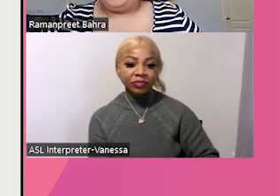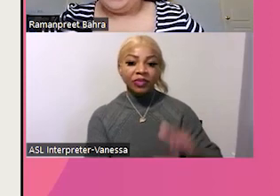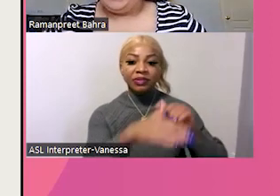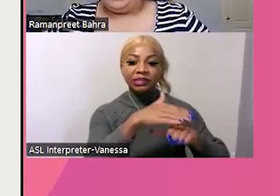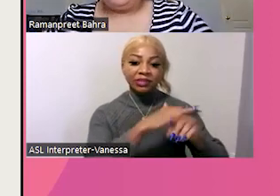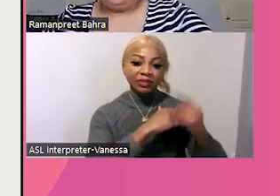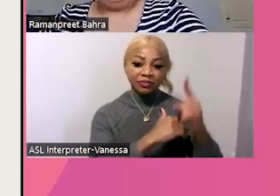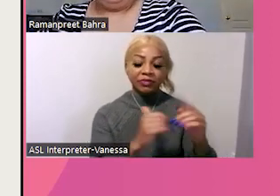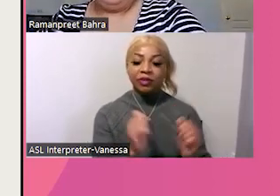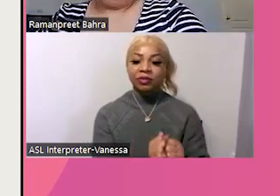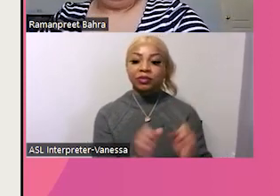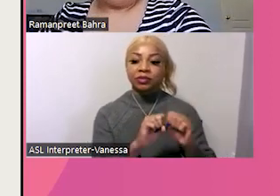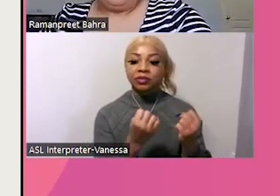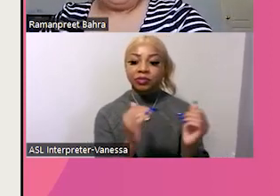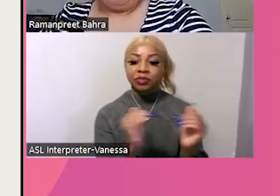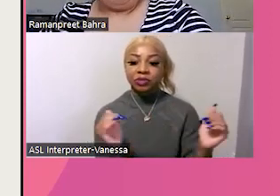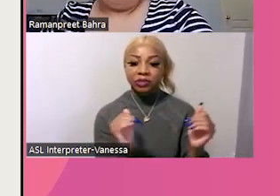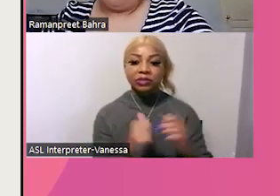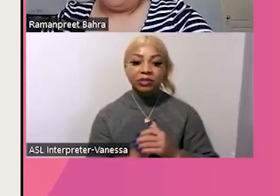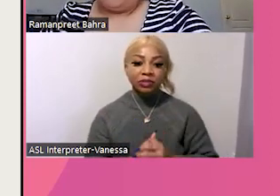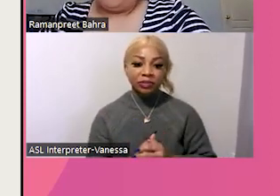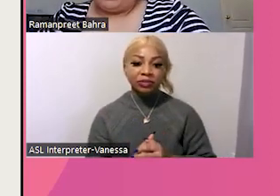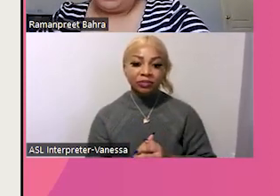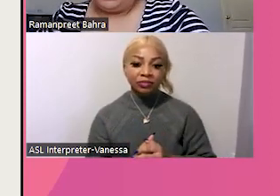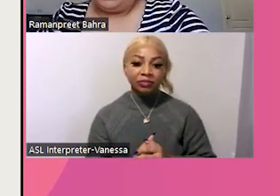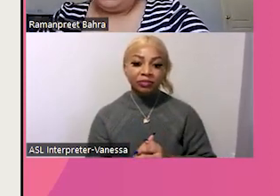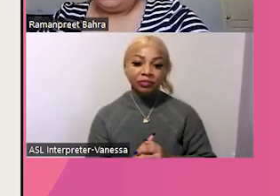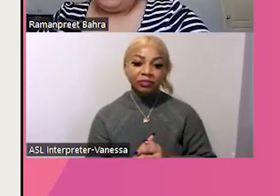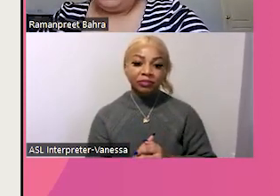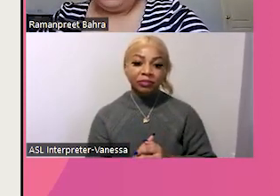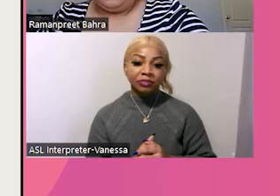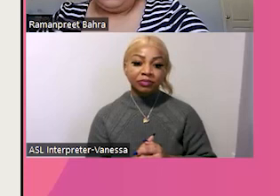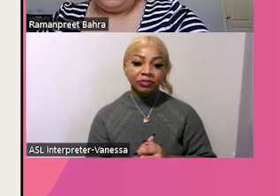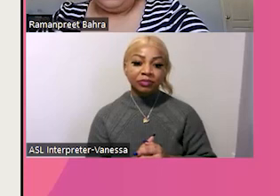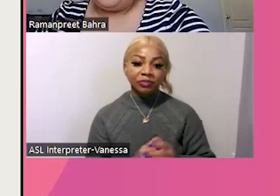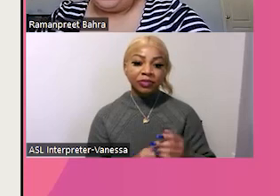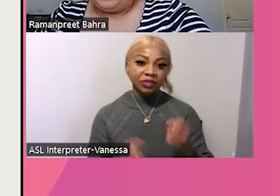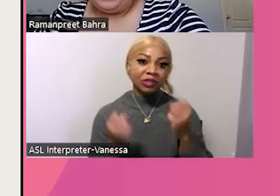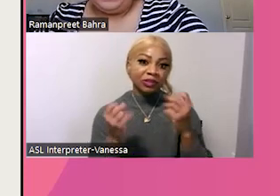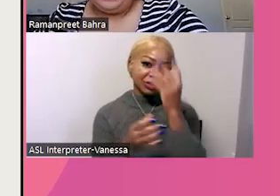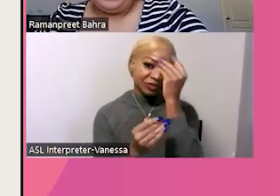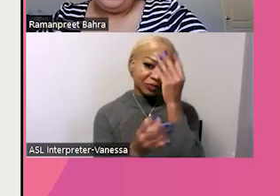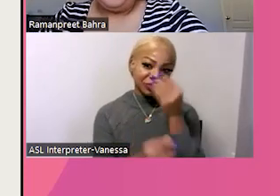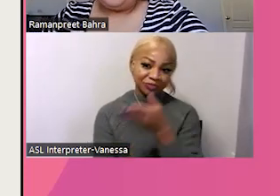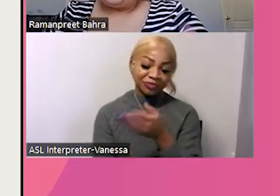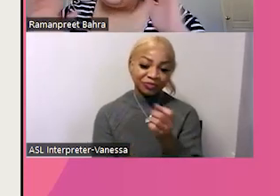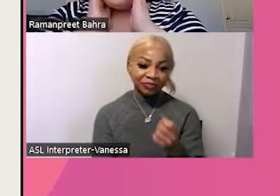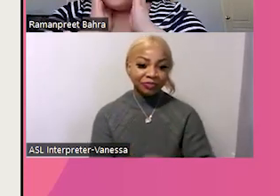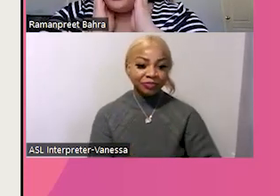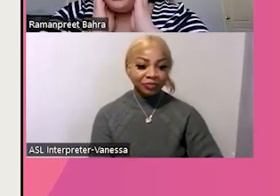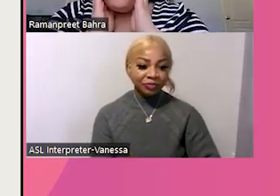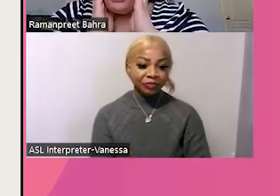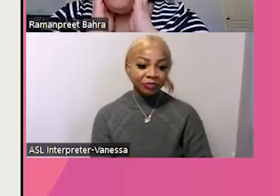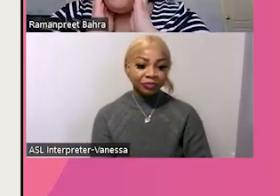Ramanpreet, peut-être qu'on pourrait passer pour conclure, à des pratiques, de justice sociale et